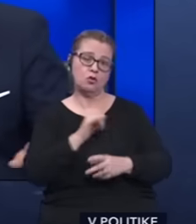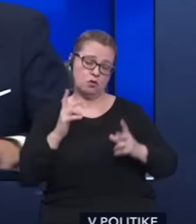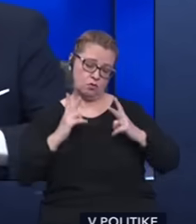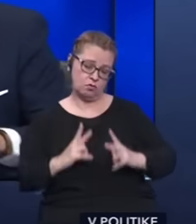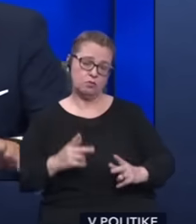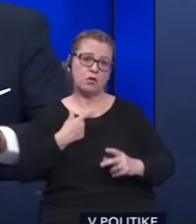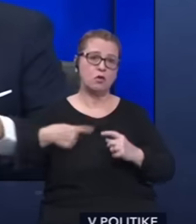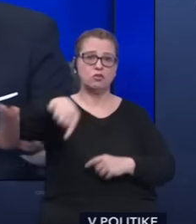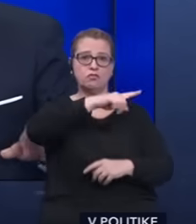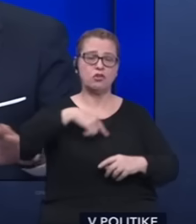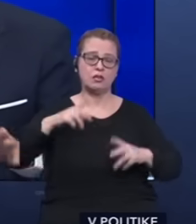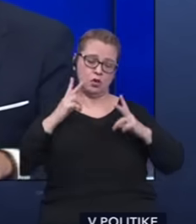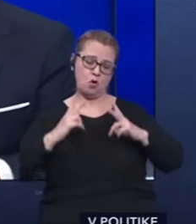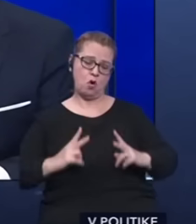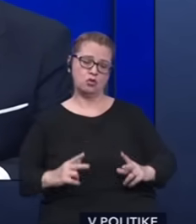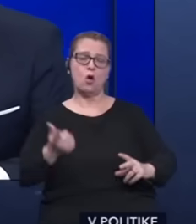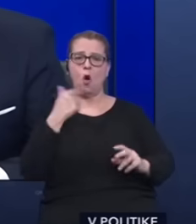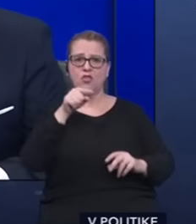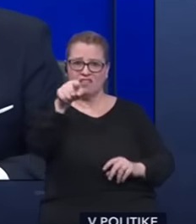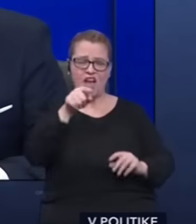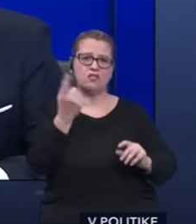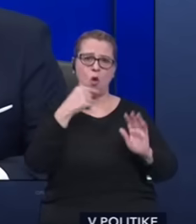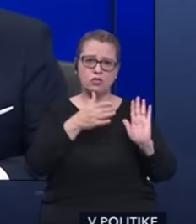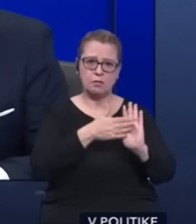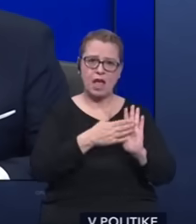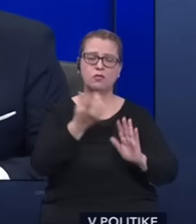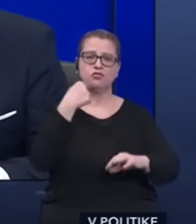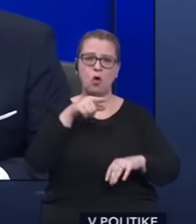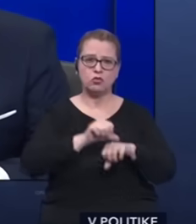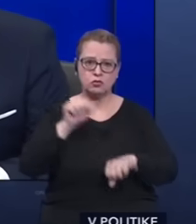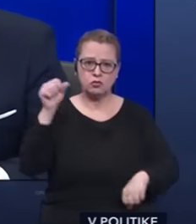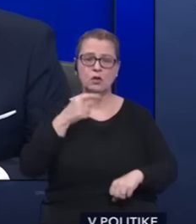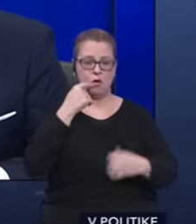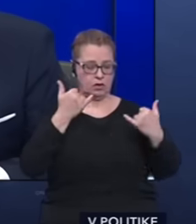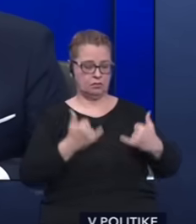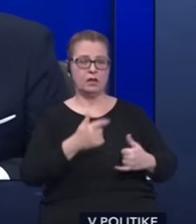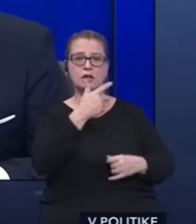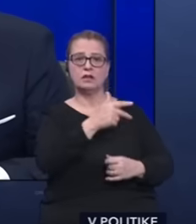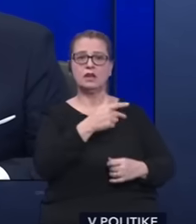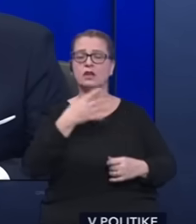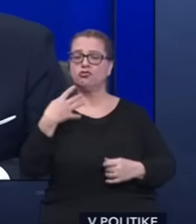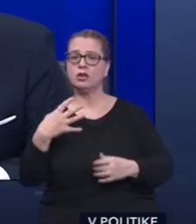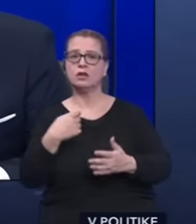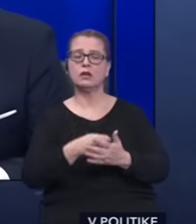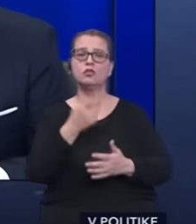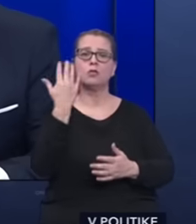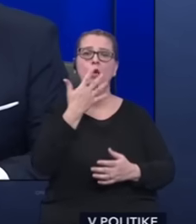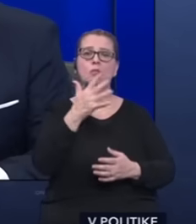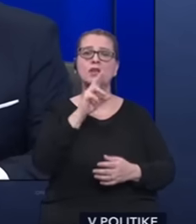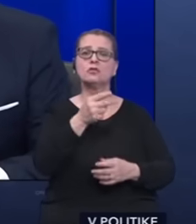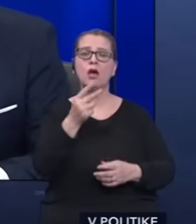všetkých oddychol, od Matoviča, od vás, od Sulika, tak vám teraz hovorím, 13. a 14. plat bolo 500 eur bez odvodov a